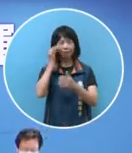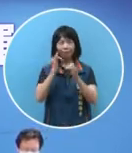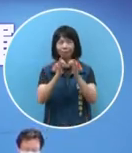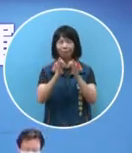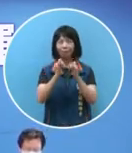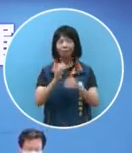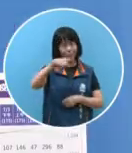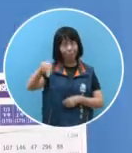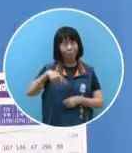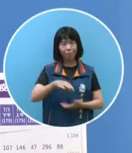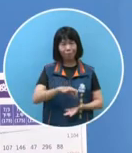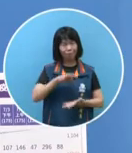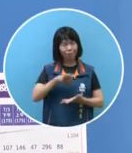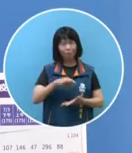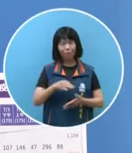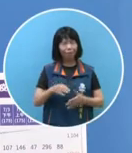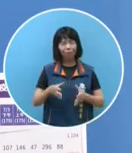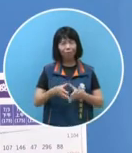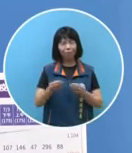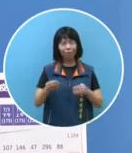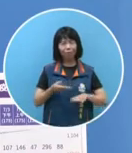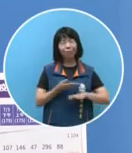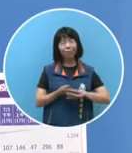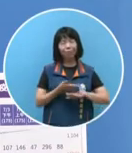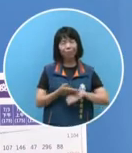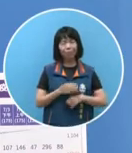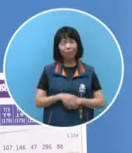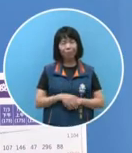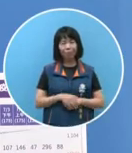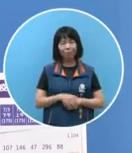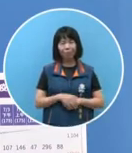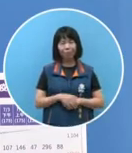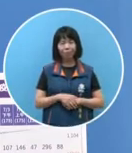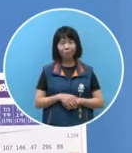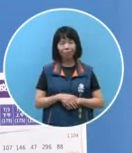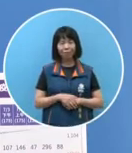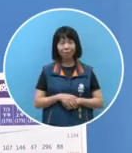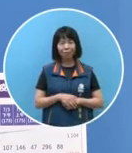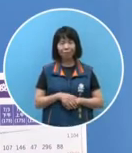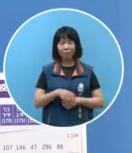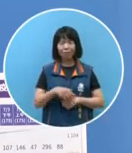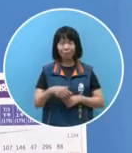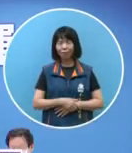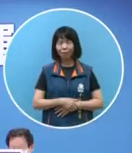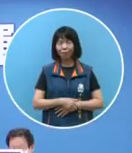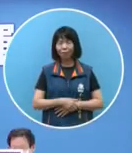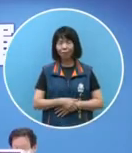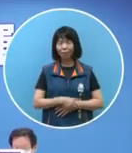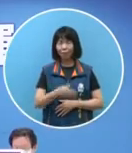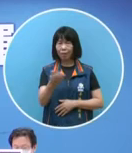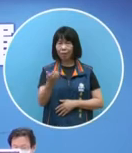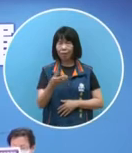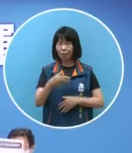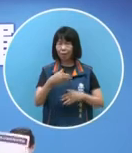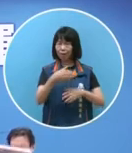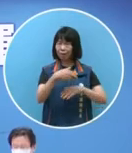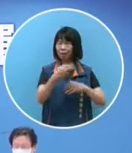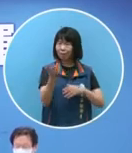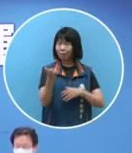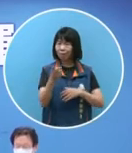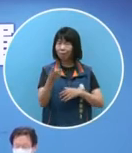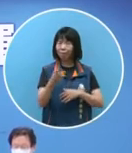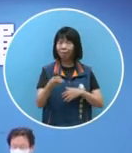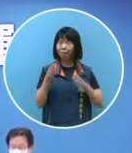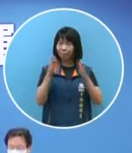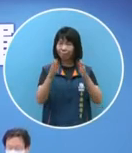天零确诊，县长徐正卫、秘书长张义华和卫生局长朱家祥下午3点在卫生局召开例行性的